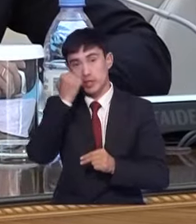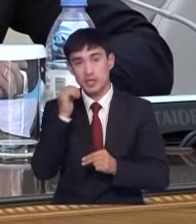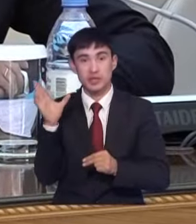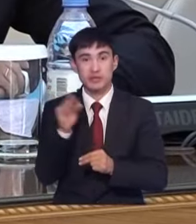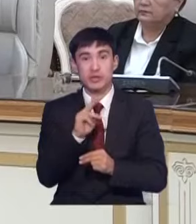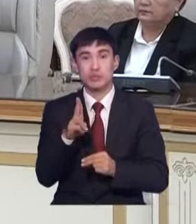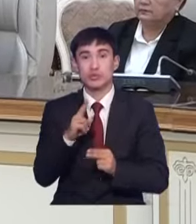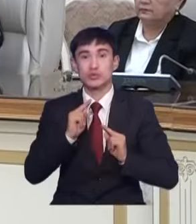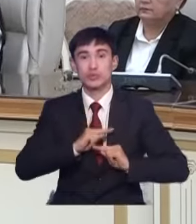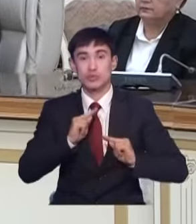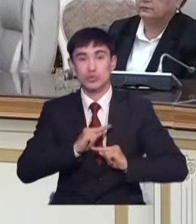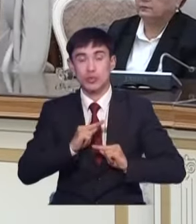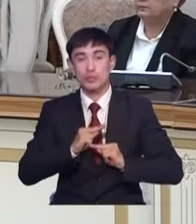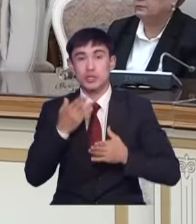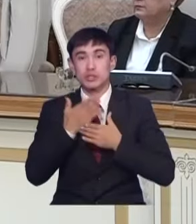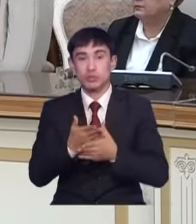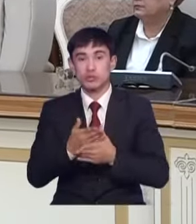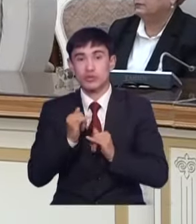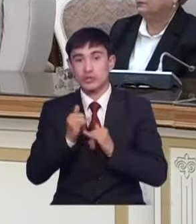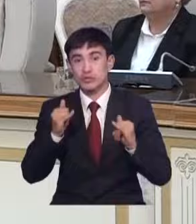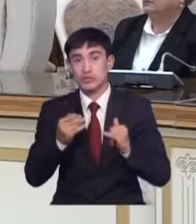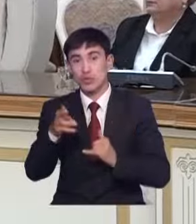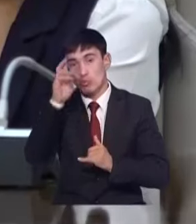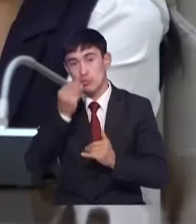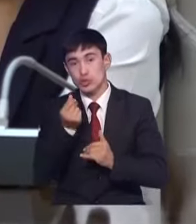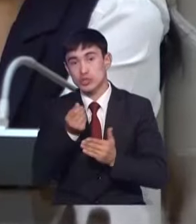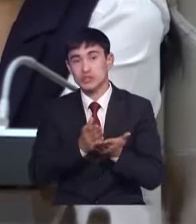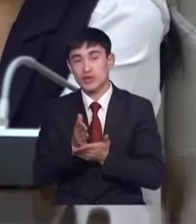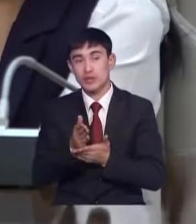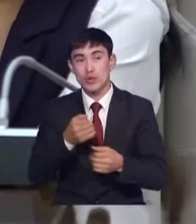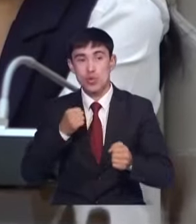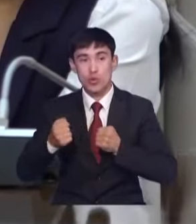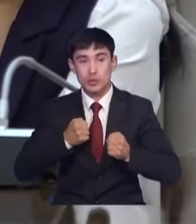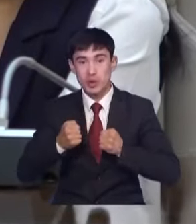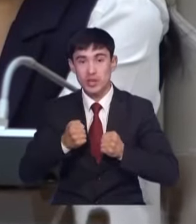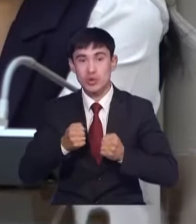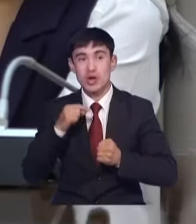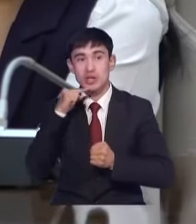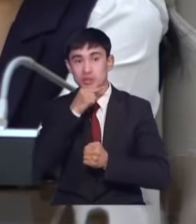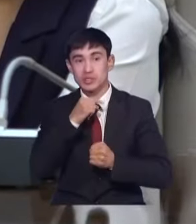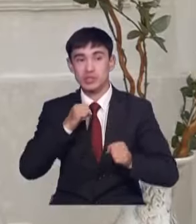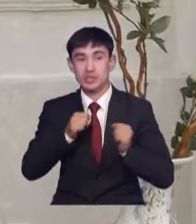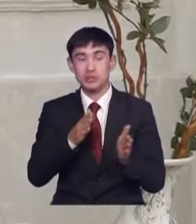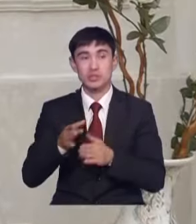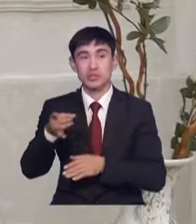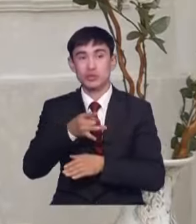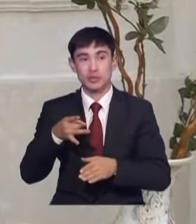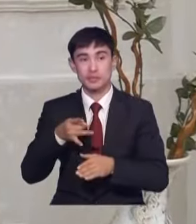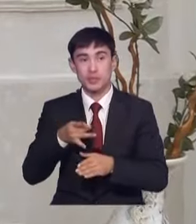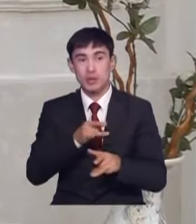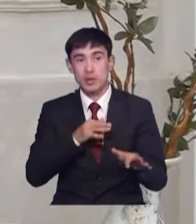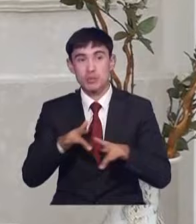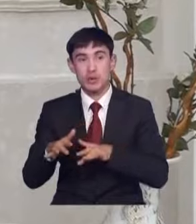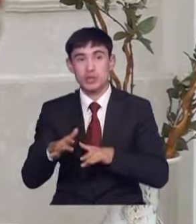благодарность всем тем кто своим трудом способствует развитию бюджетной сферы и укреплению экономической стабильности региона в ходе